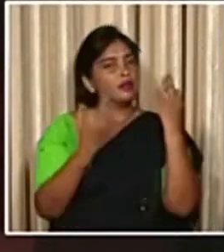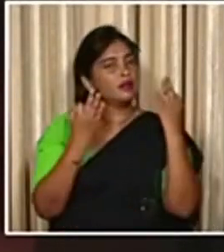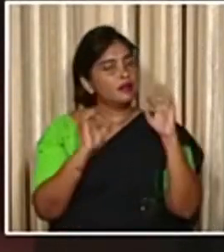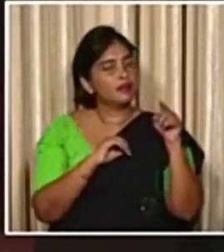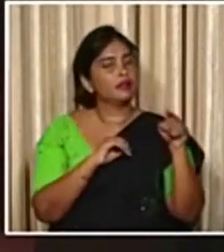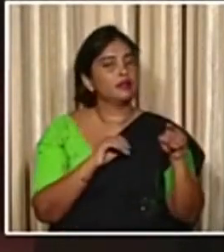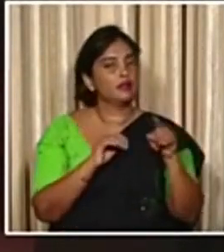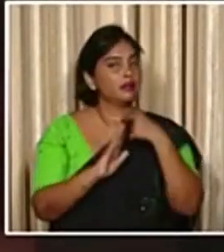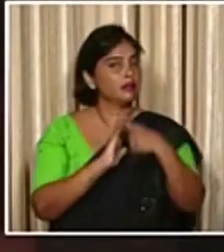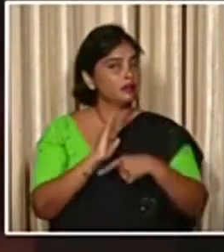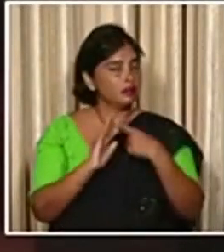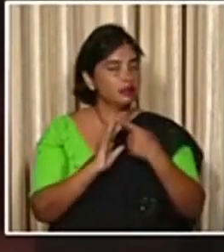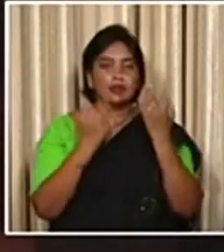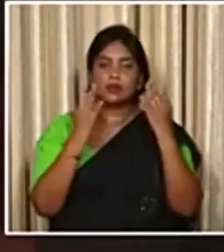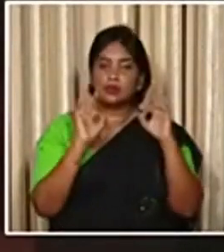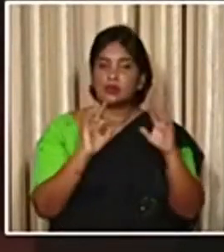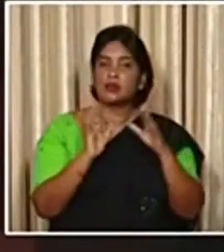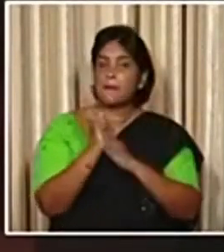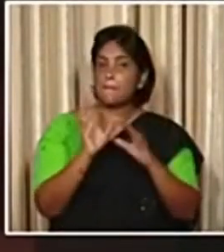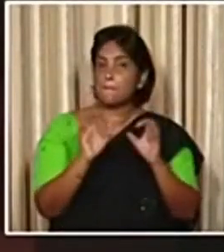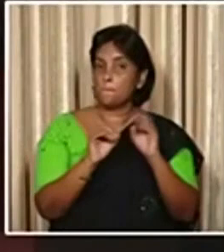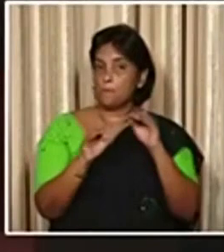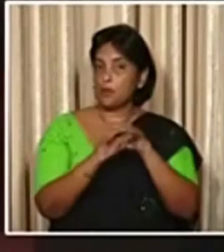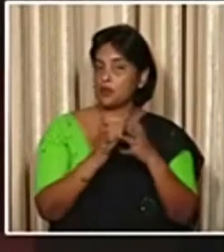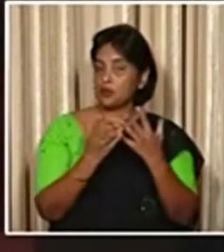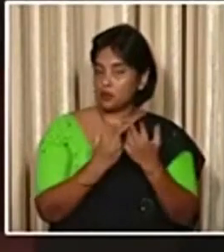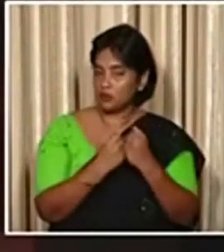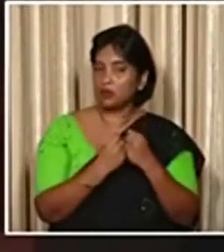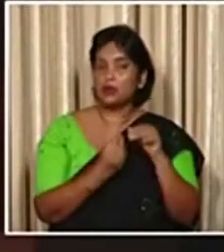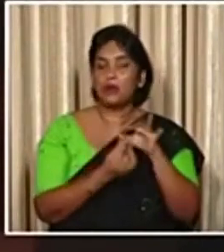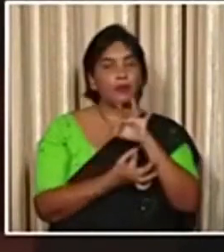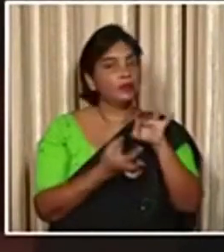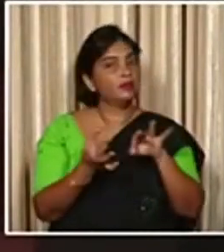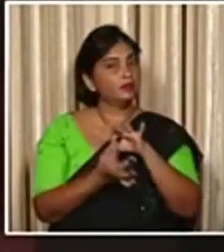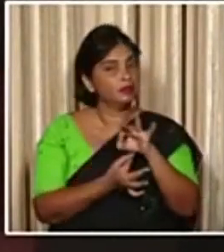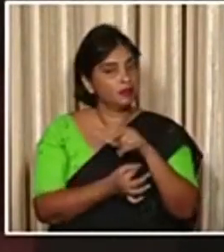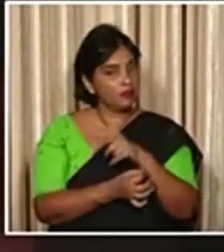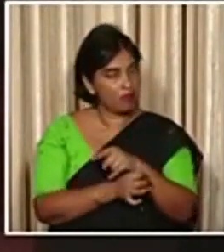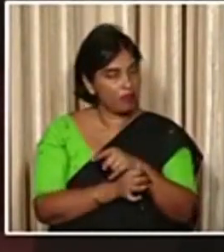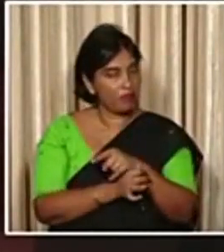නිදහස් නිවහල් රටක නිදහස් නිවහල් මාධ්‍යයක් තිබිය යුතුයි. ප්‍රජාතන්ත්‍රවාදය